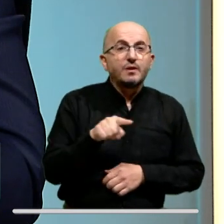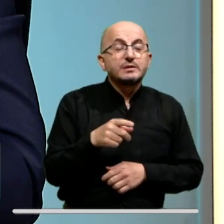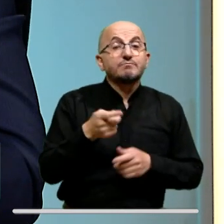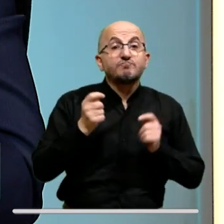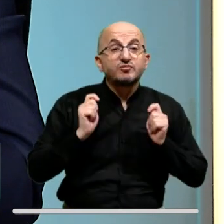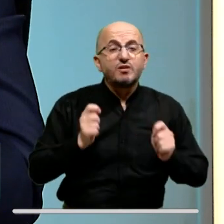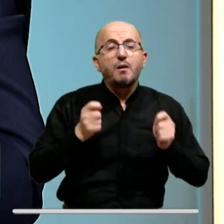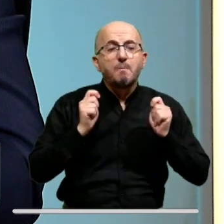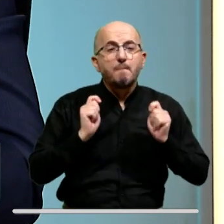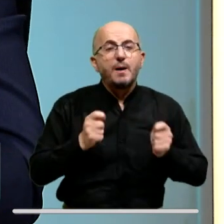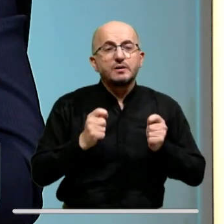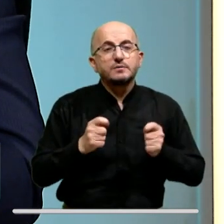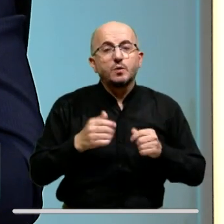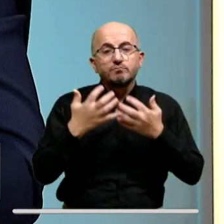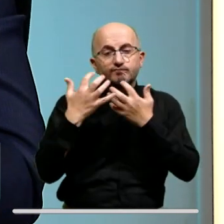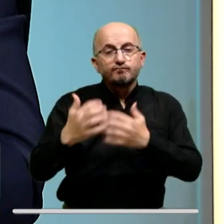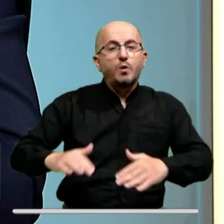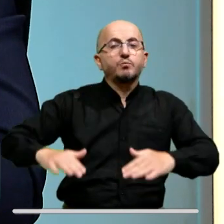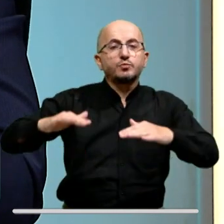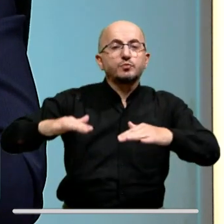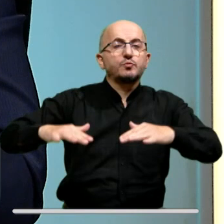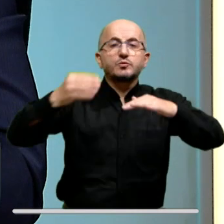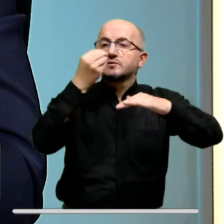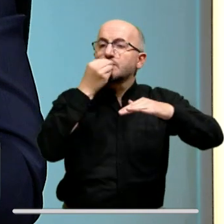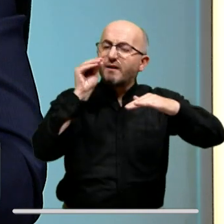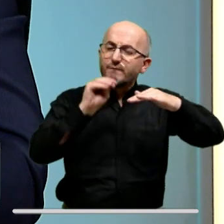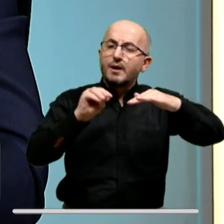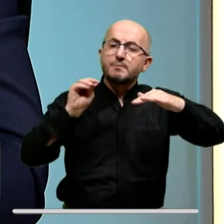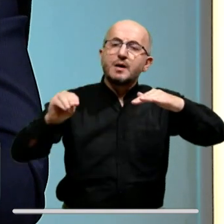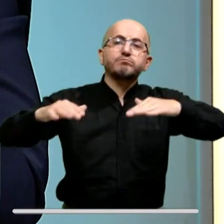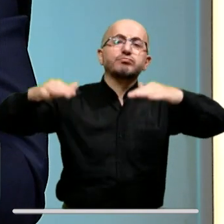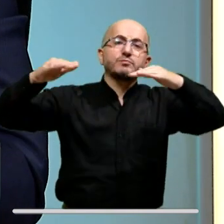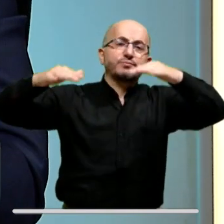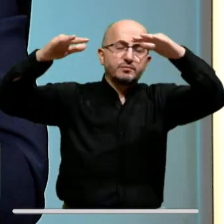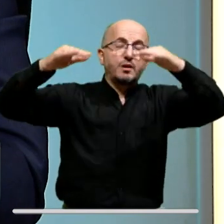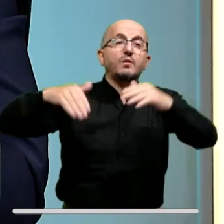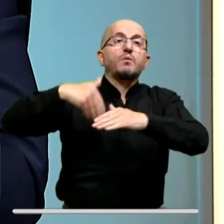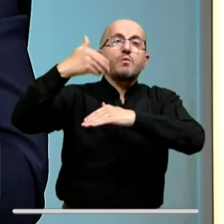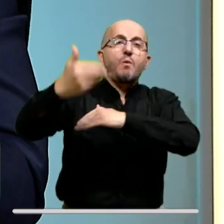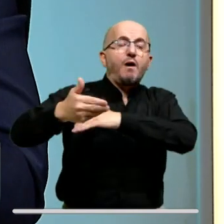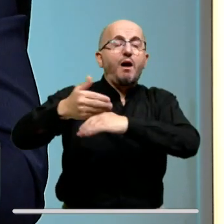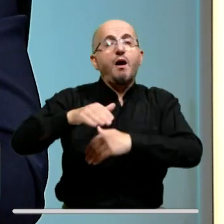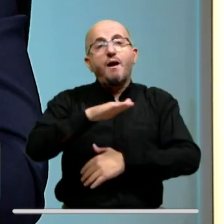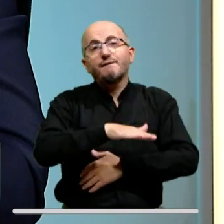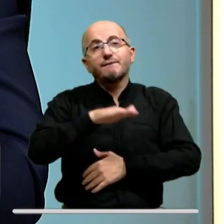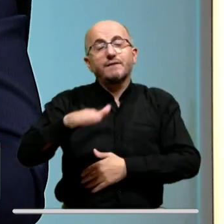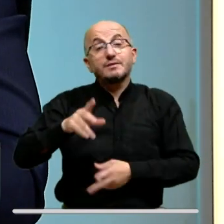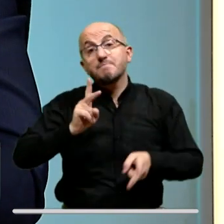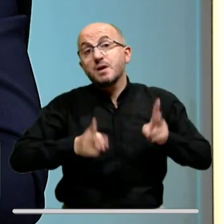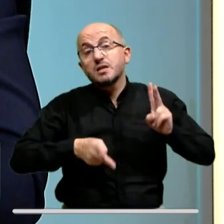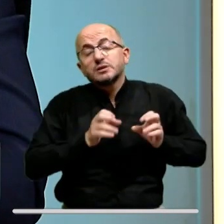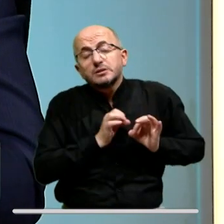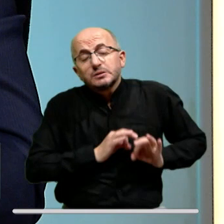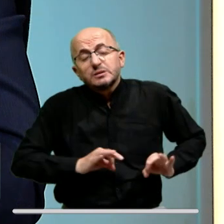zahmetle, meşakkatle büyütüyorlar, besliyorlar. Ve netice itibariyle evlatlardan bazıları